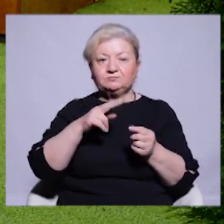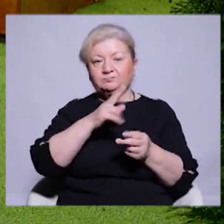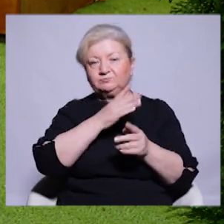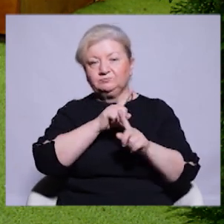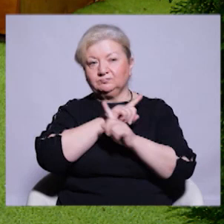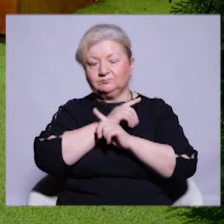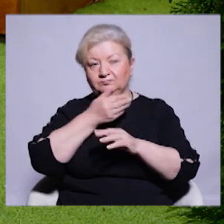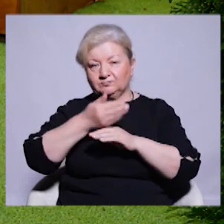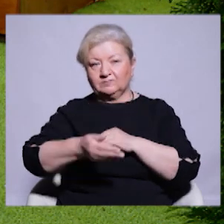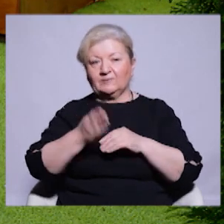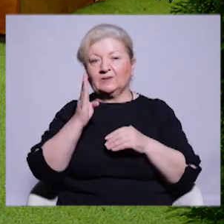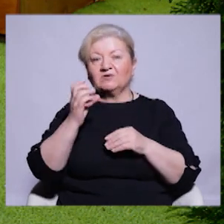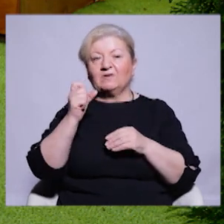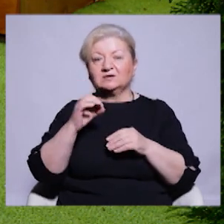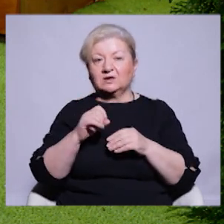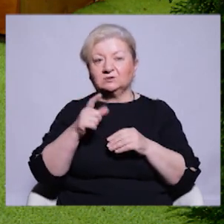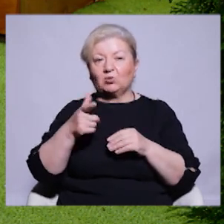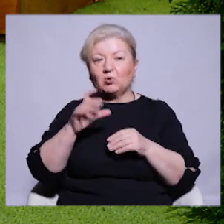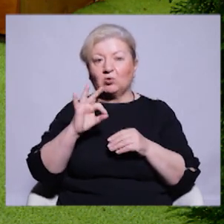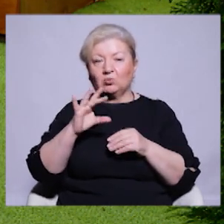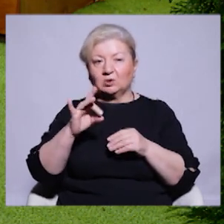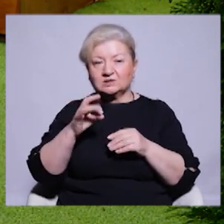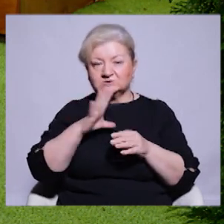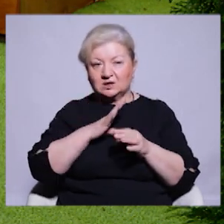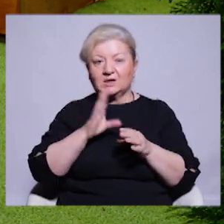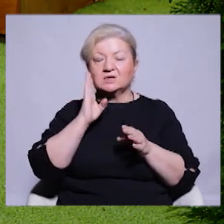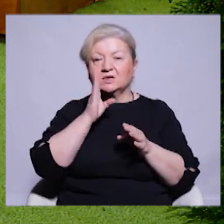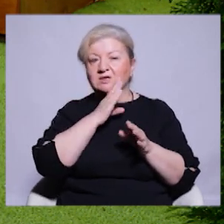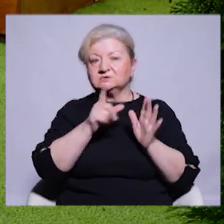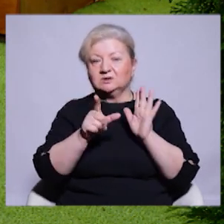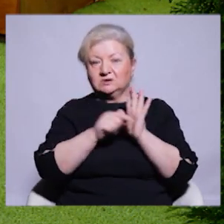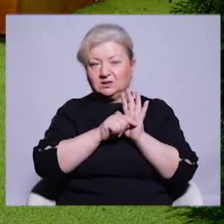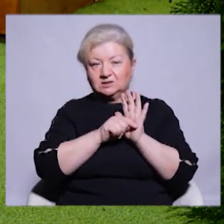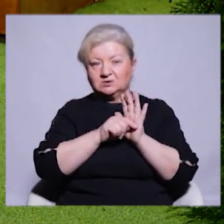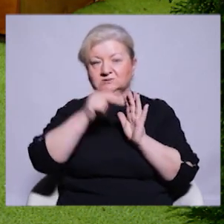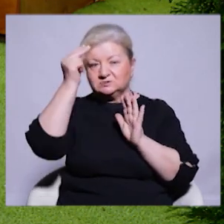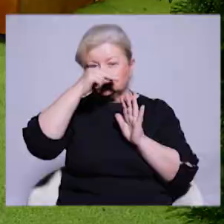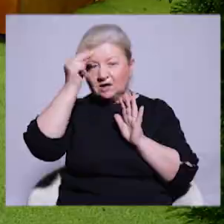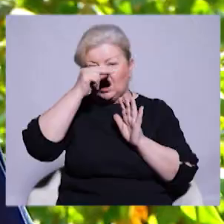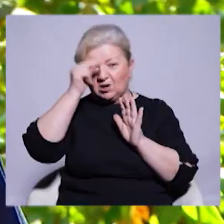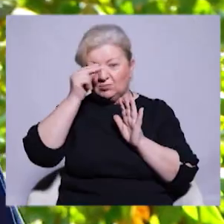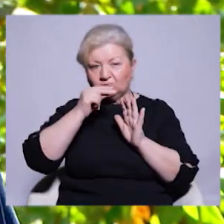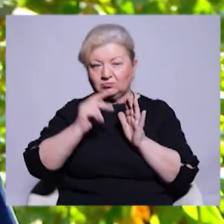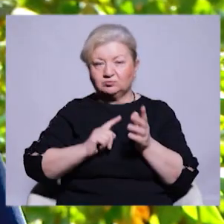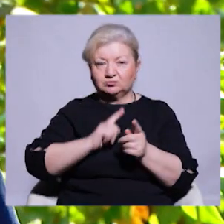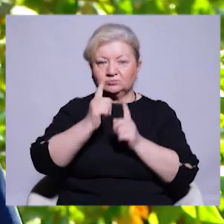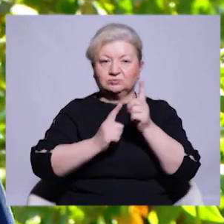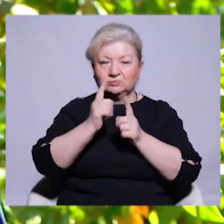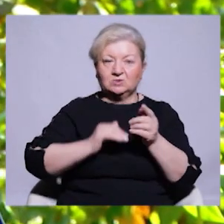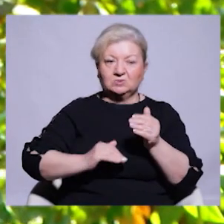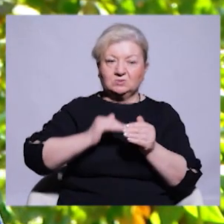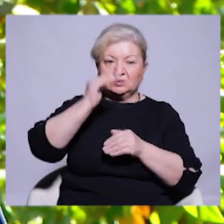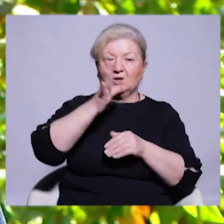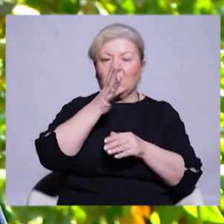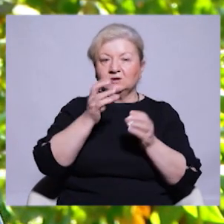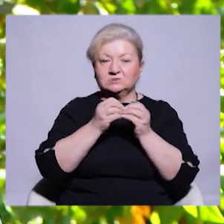შემდეგ ვახტანგ გორგასალი, ვახტანგი დედასთან ერთად, რა თქმა უნდა, სწავლობს და იწვრთნება სამეფო ხელისუფლებაში